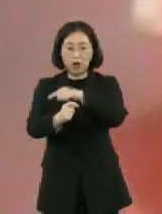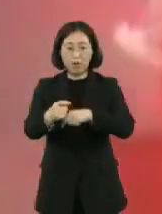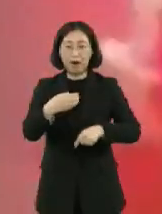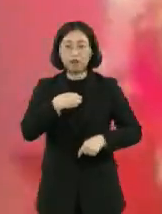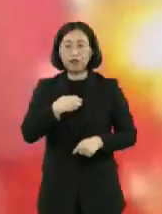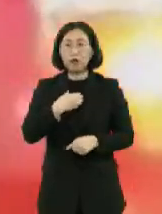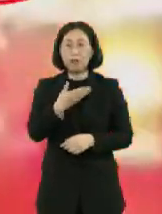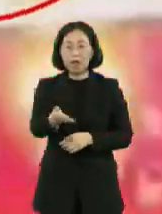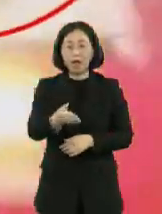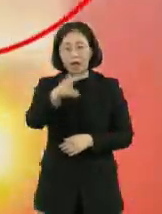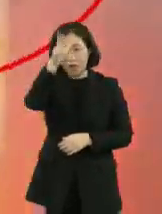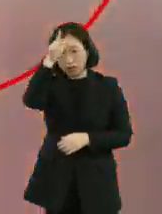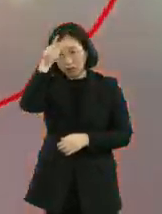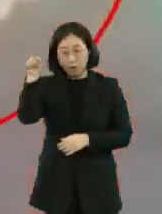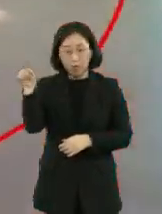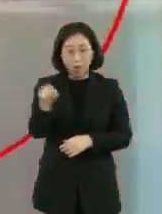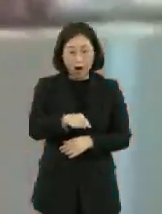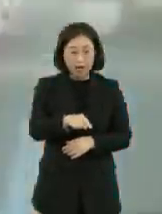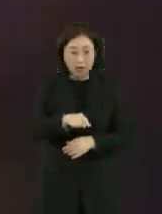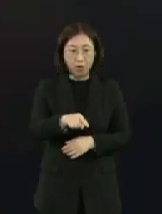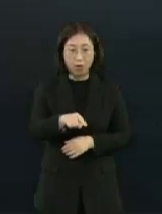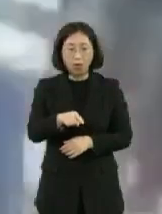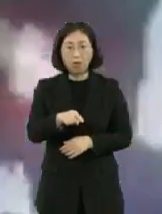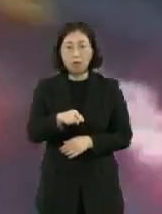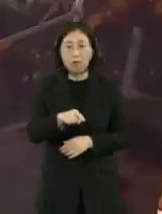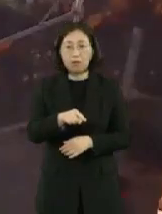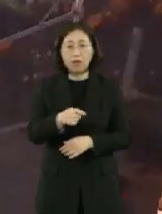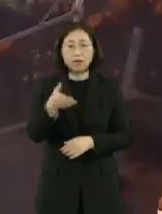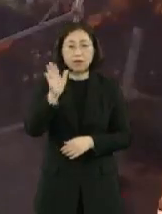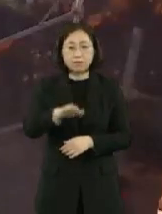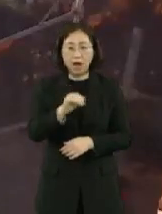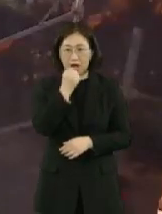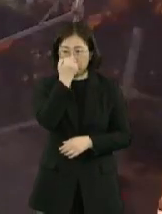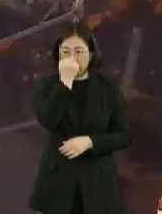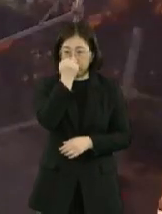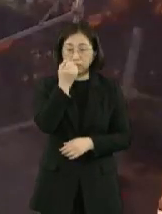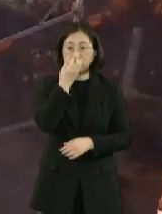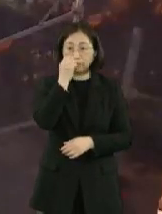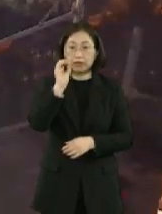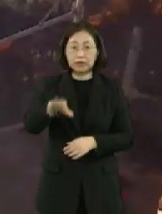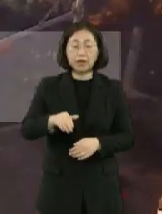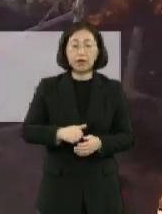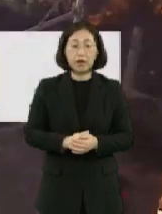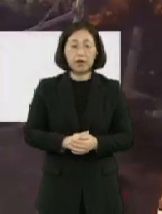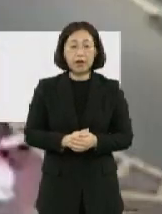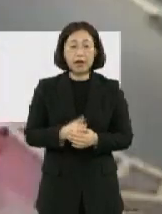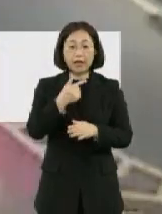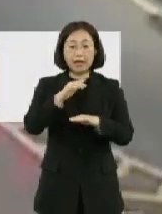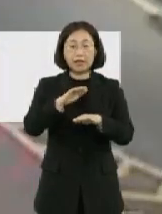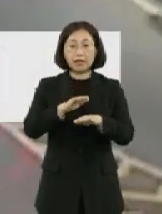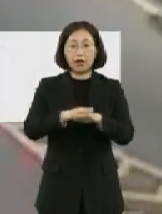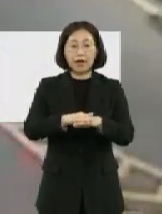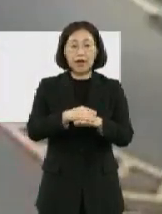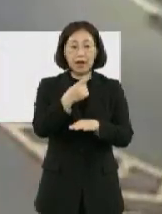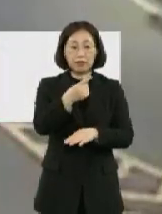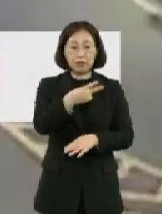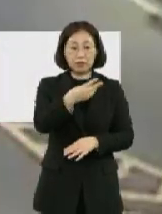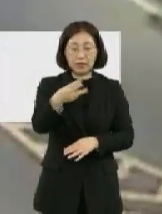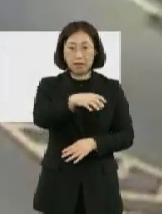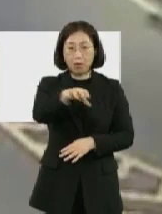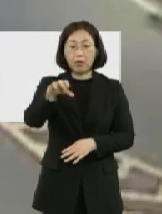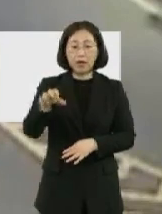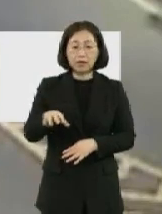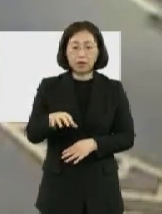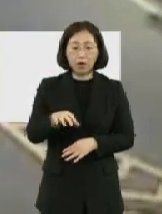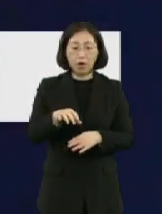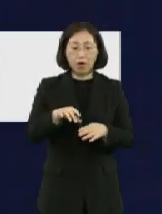이들을 막아보지만 경찰을 무시하고 그대로 내달립니다. 지난해 11월 세 차례에 걸쳐 대전 중구와 서구 등에서